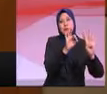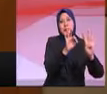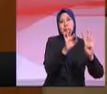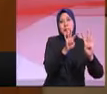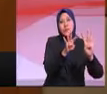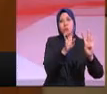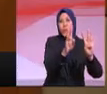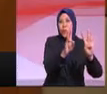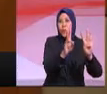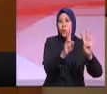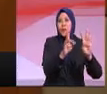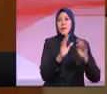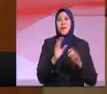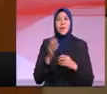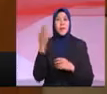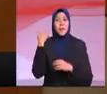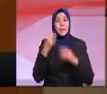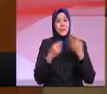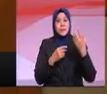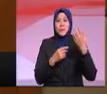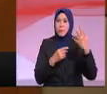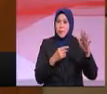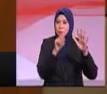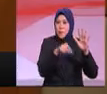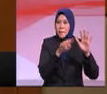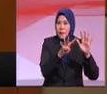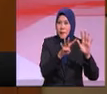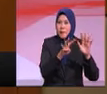4,987. Pada 12 April, MIA meramalkan